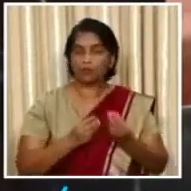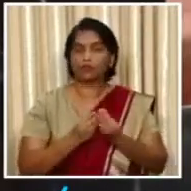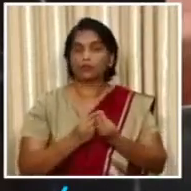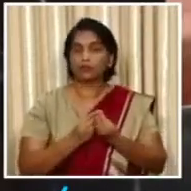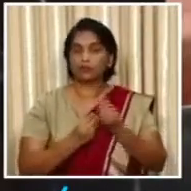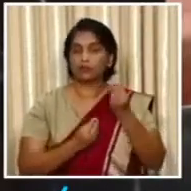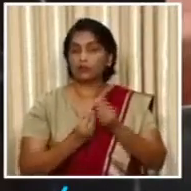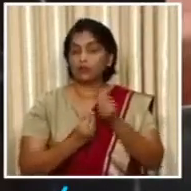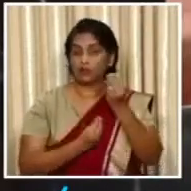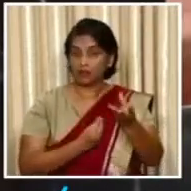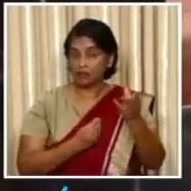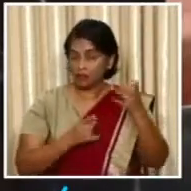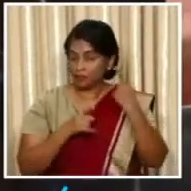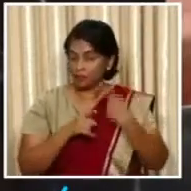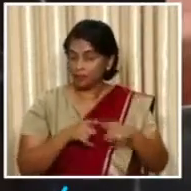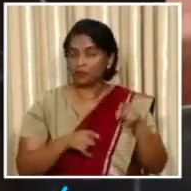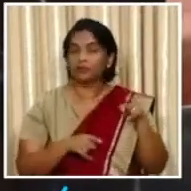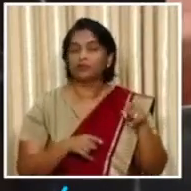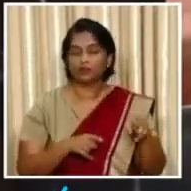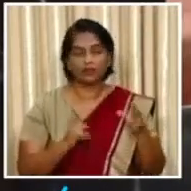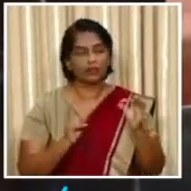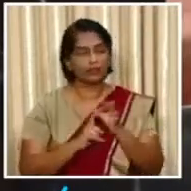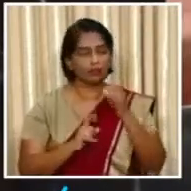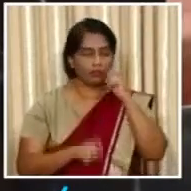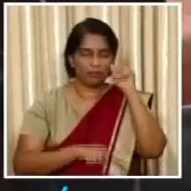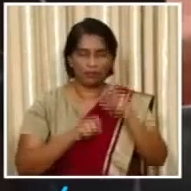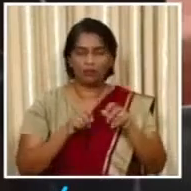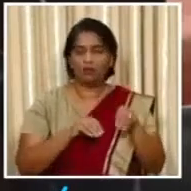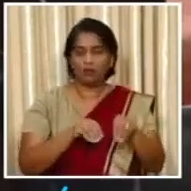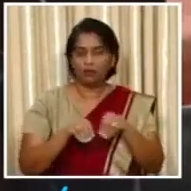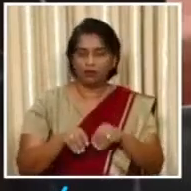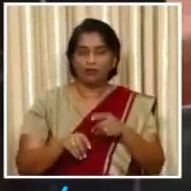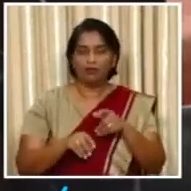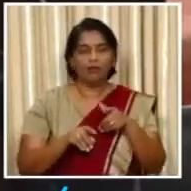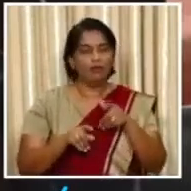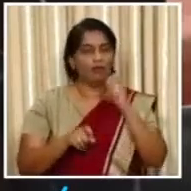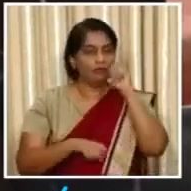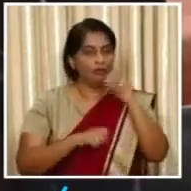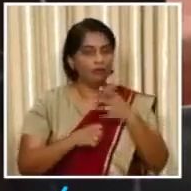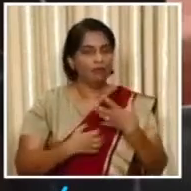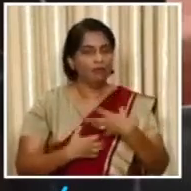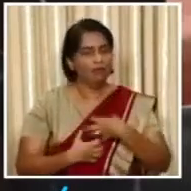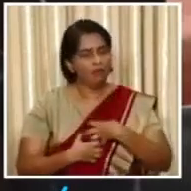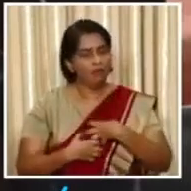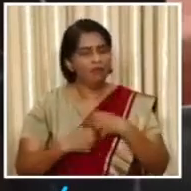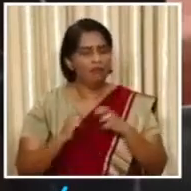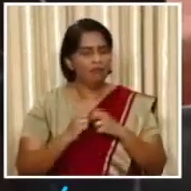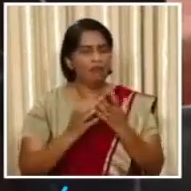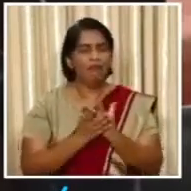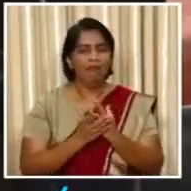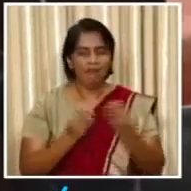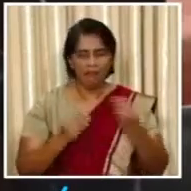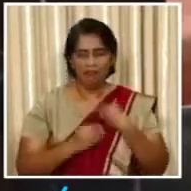இந்த ஏழை விவசாயிகள் தங்களது கஷ்டங்களிலிருந்து மீள்வார்கள். மில் உற்பத்தியாளர்கள்